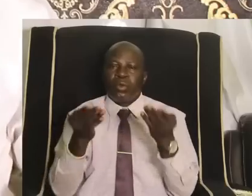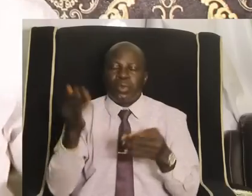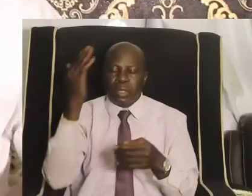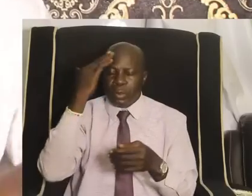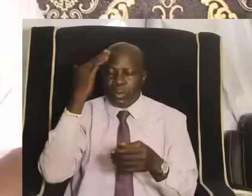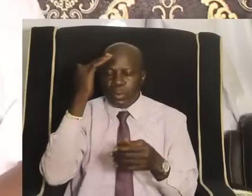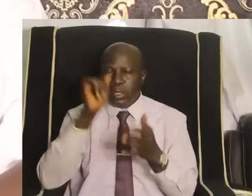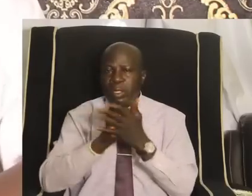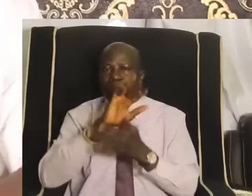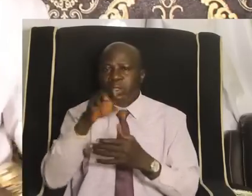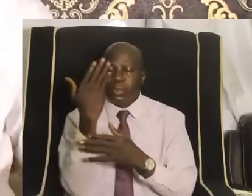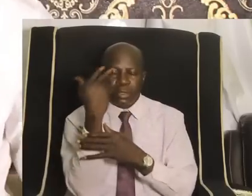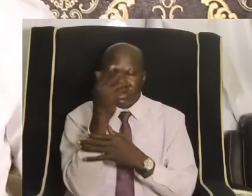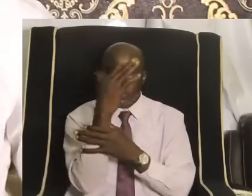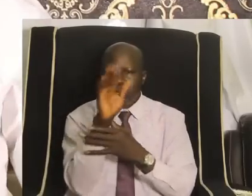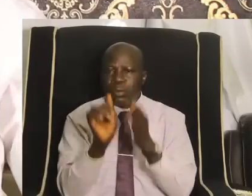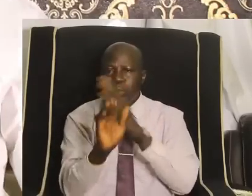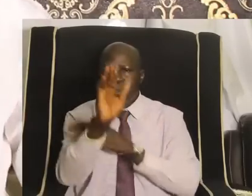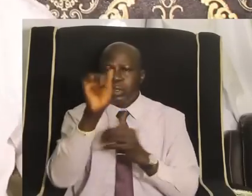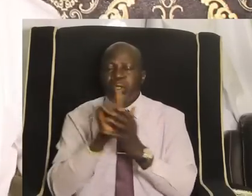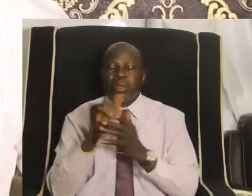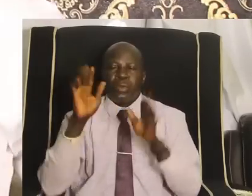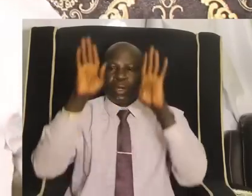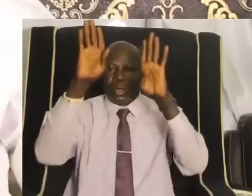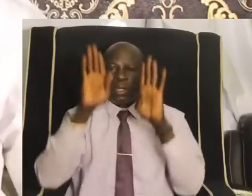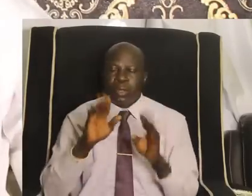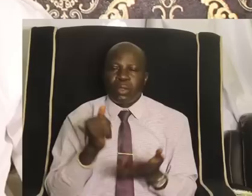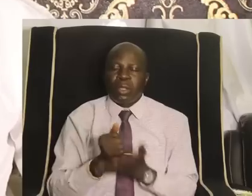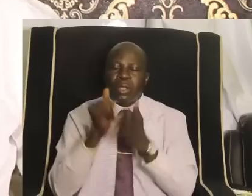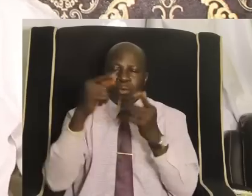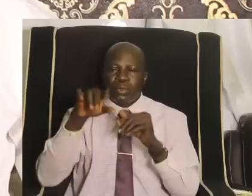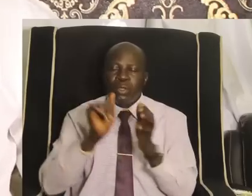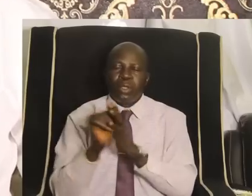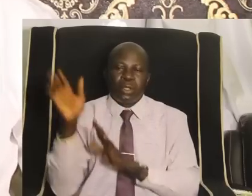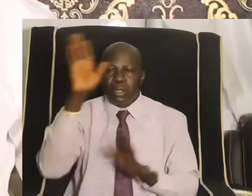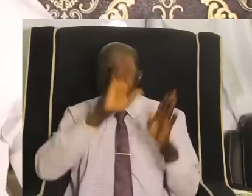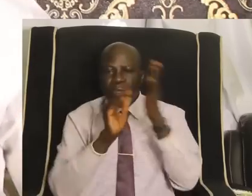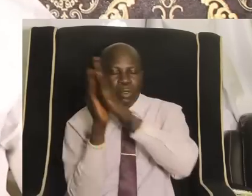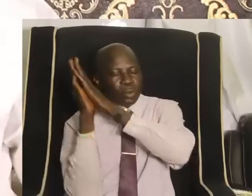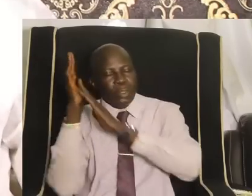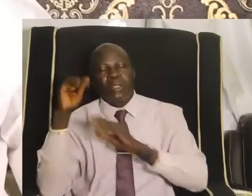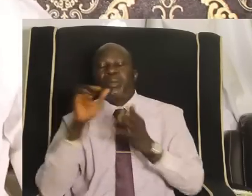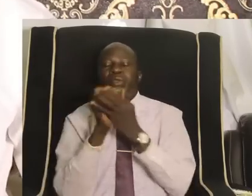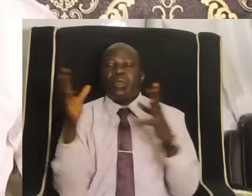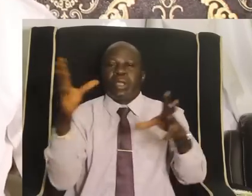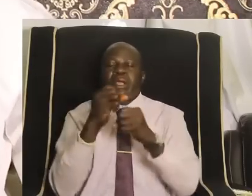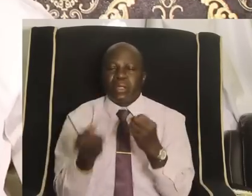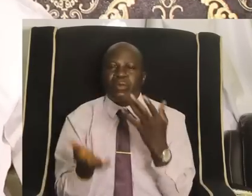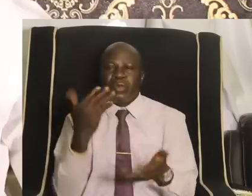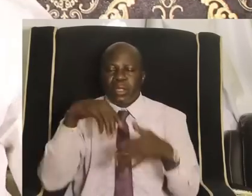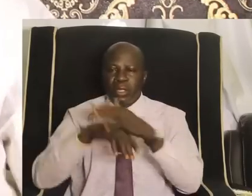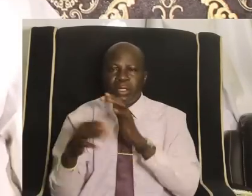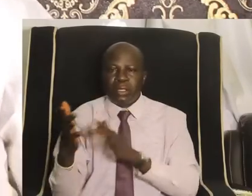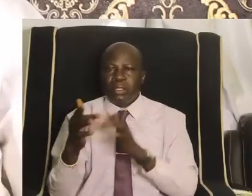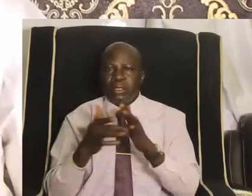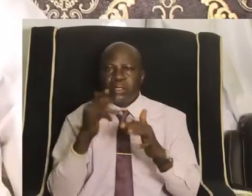mẹ́rin gẹ́gẹ́ exactly 4 PM ìpàdé yẹn máa gbóná that program will be fabulous ibo la ti pàdé where will we meet lasu Igado road. Lasu